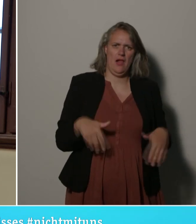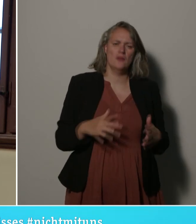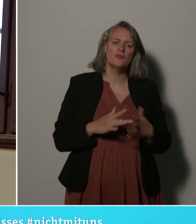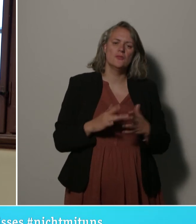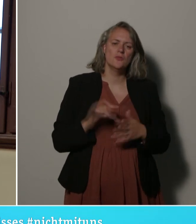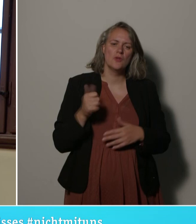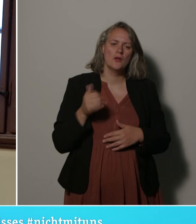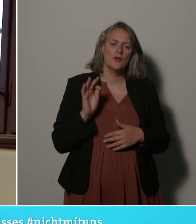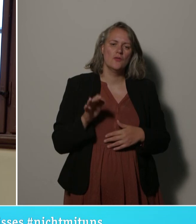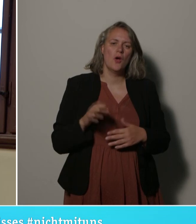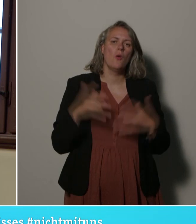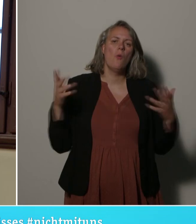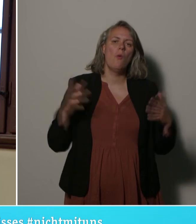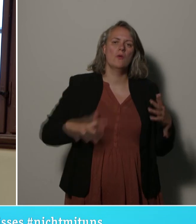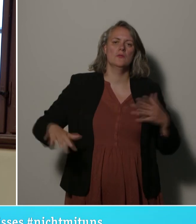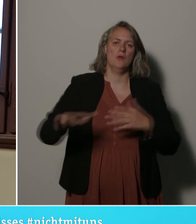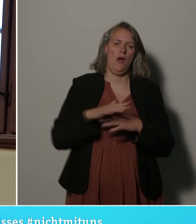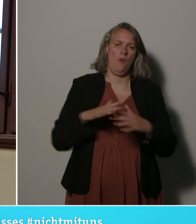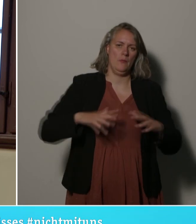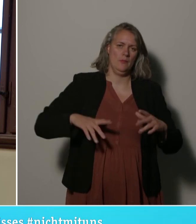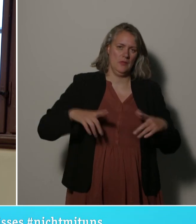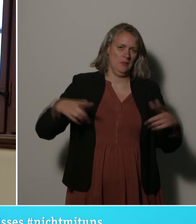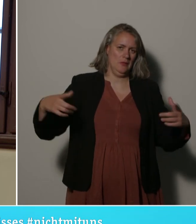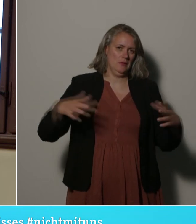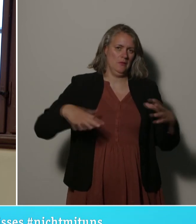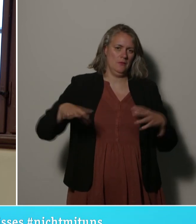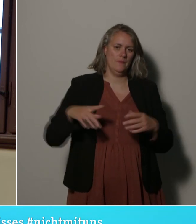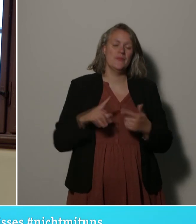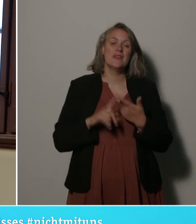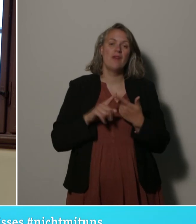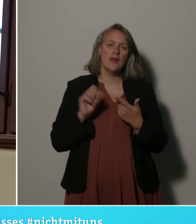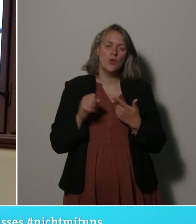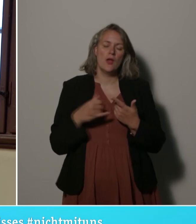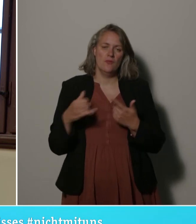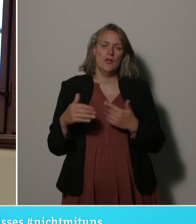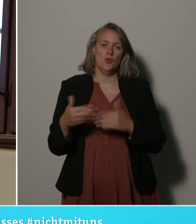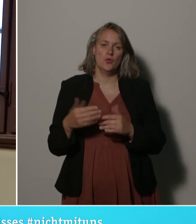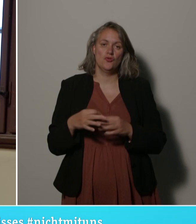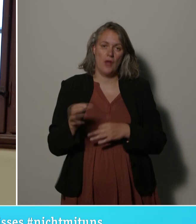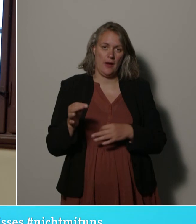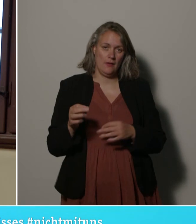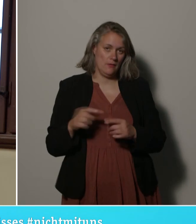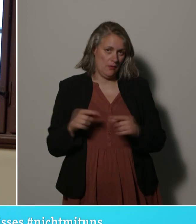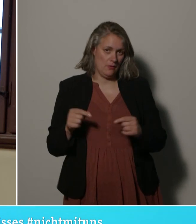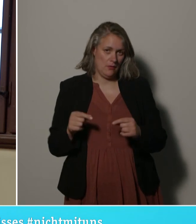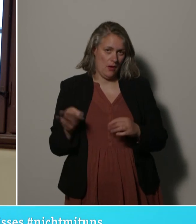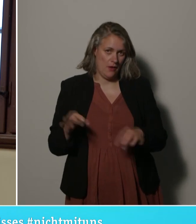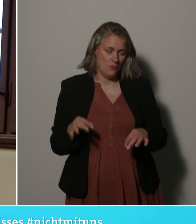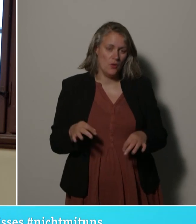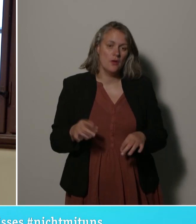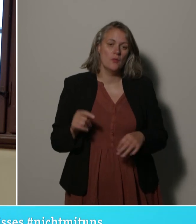auf die Großwohngebiete. Die zweite denklogische Möglichkeit ist, ich führe ein